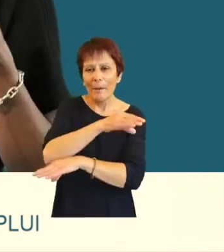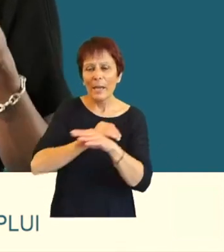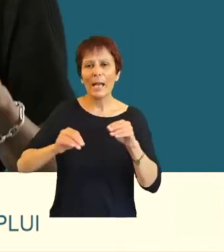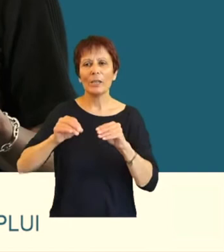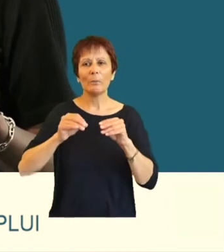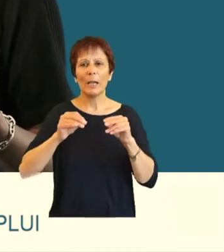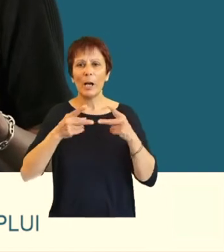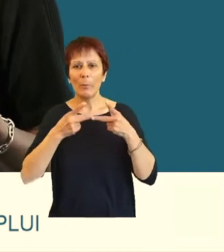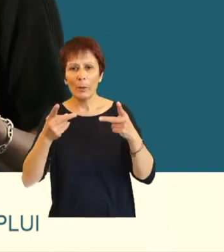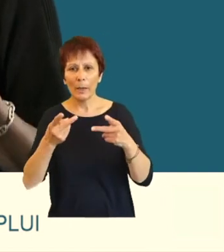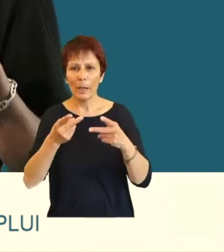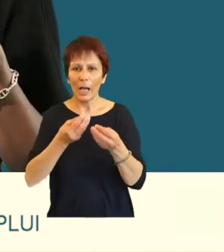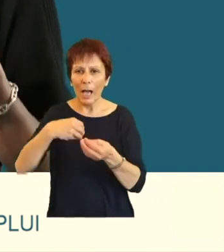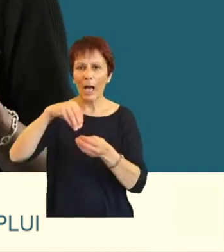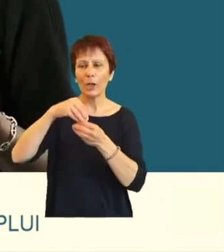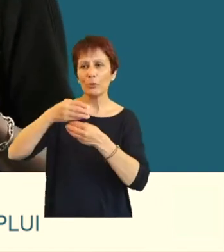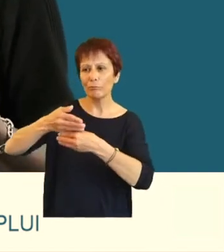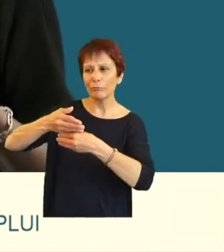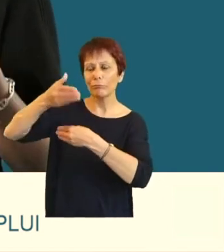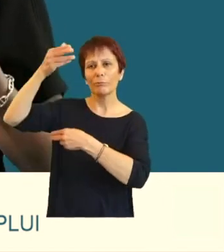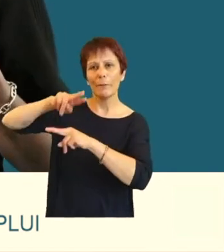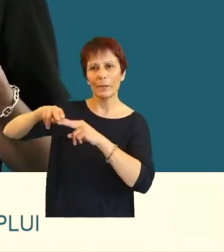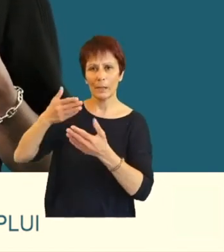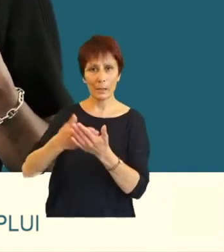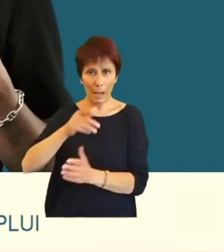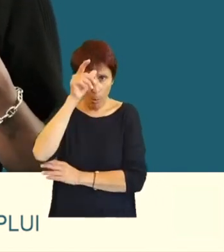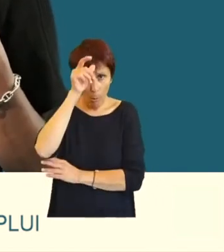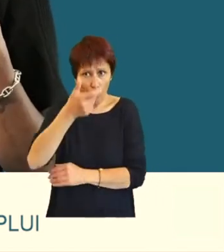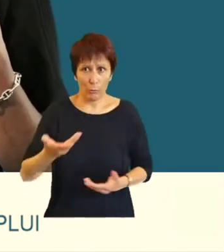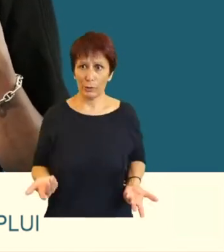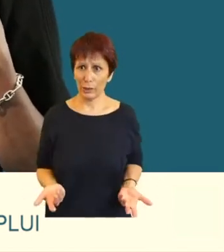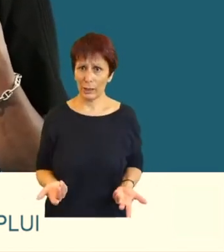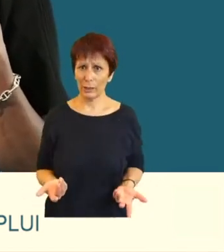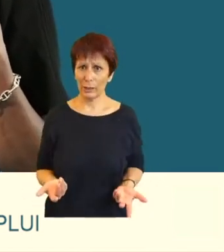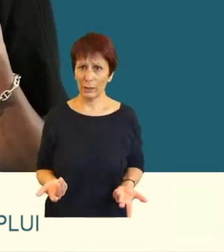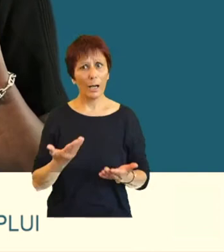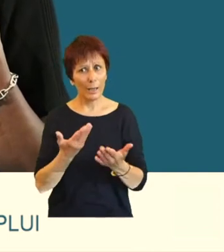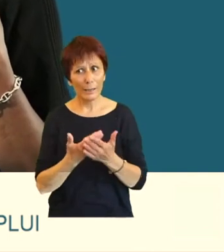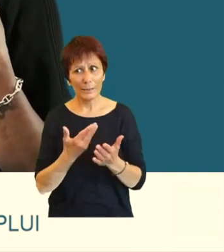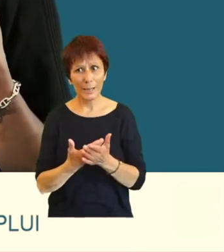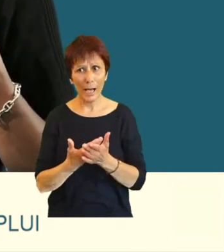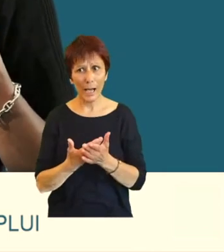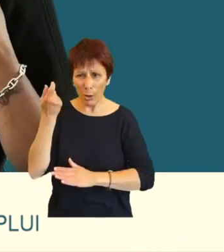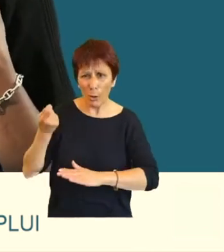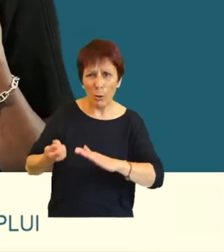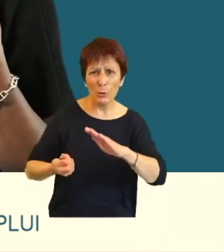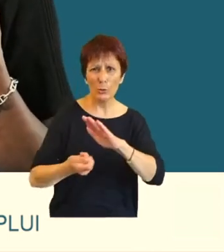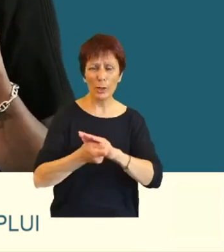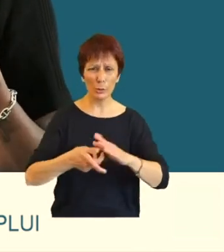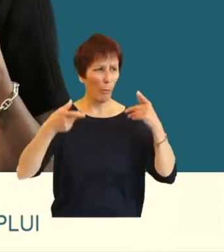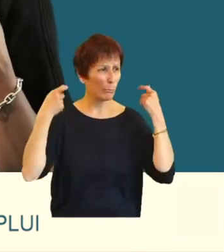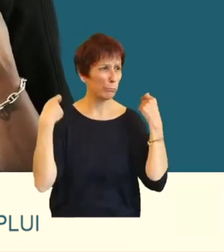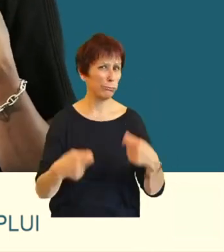public par un ravalement de façade paraît logique. Je rappelle quand même que c'est très largement subventionné, mais très